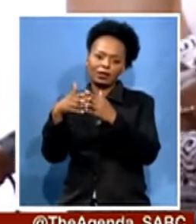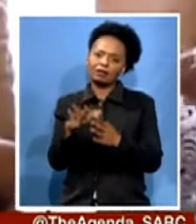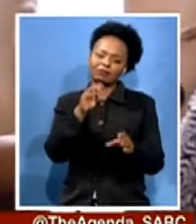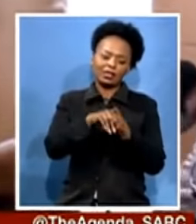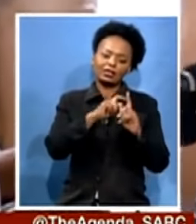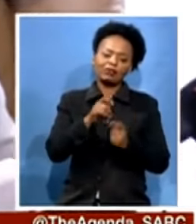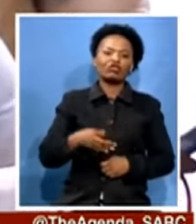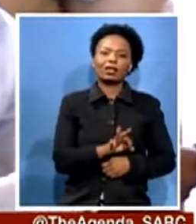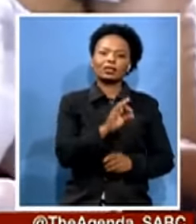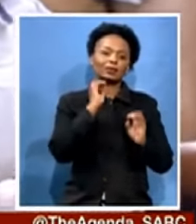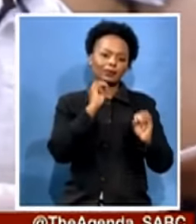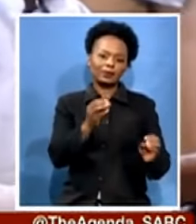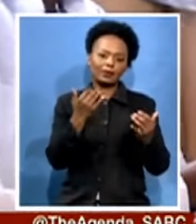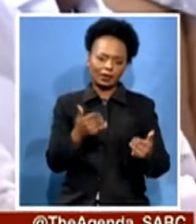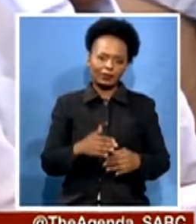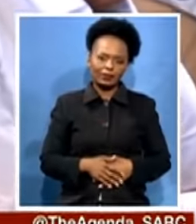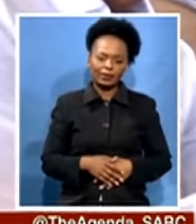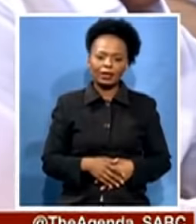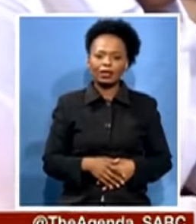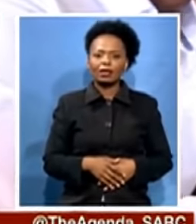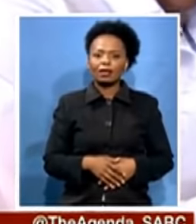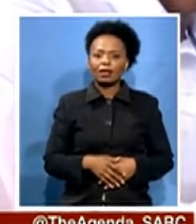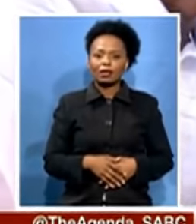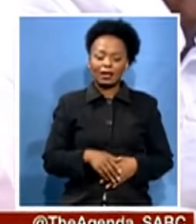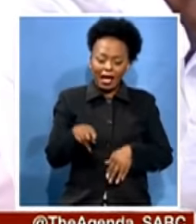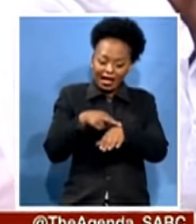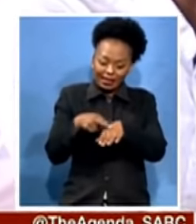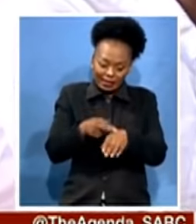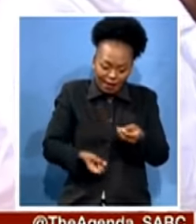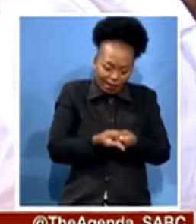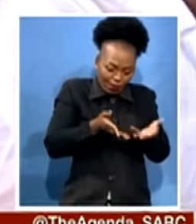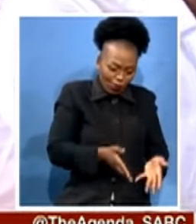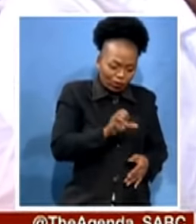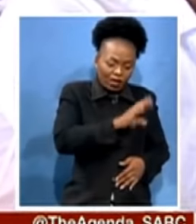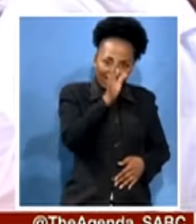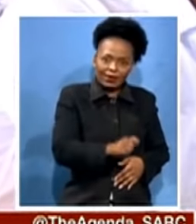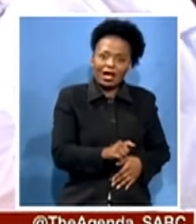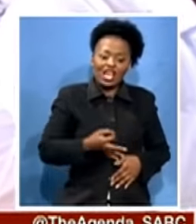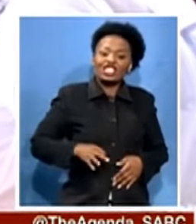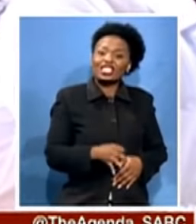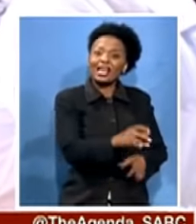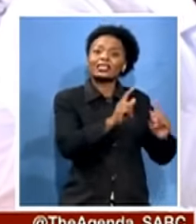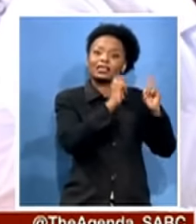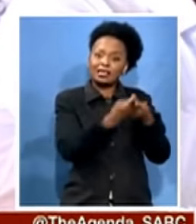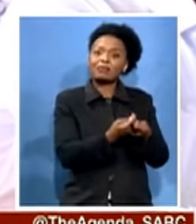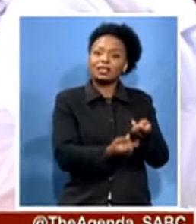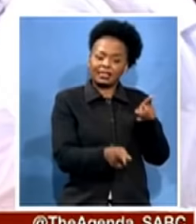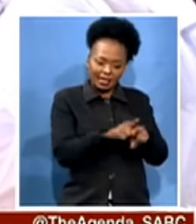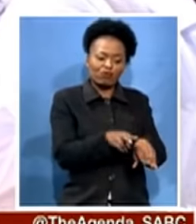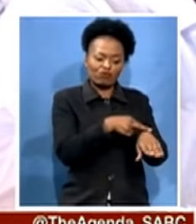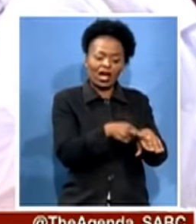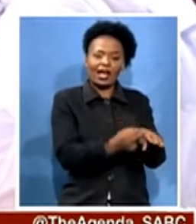Africa khona lapho uma sharks uLindani bethi mayihamba nalo Makoti